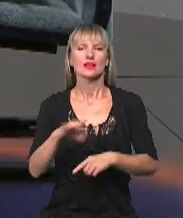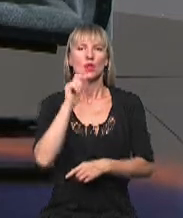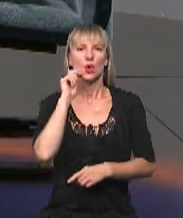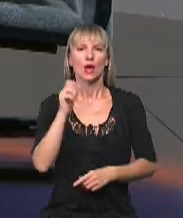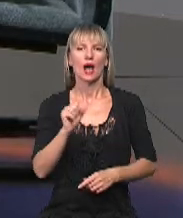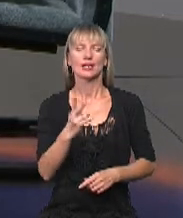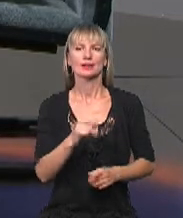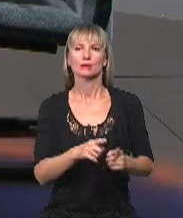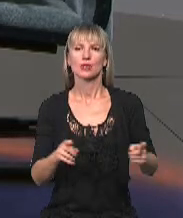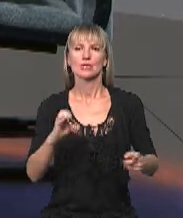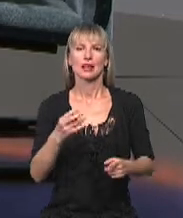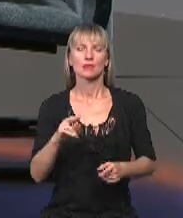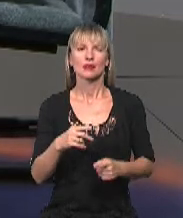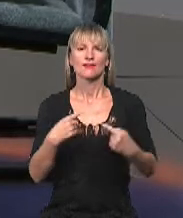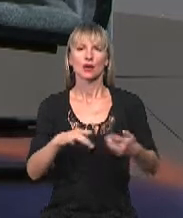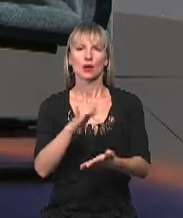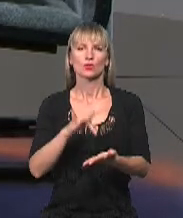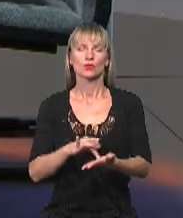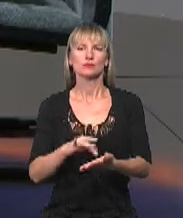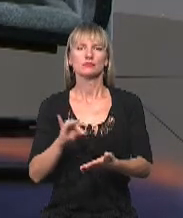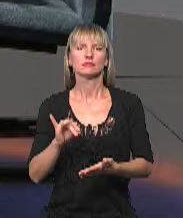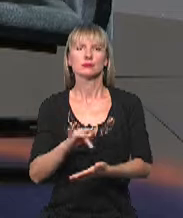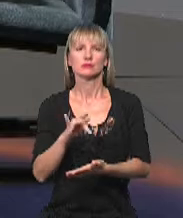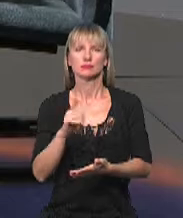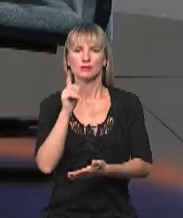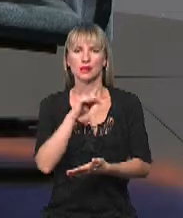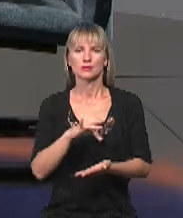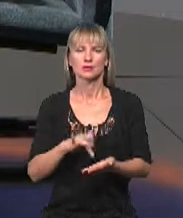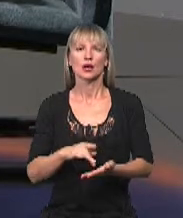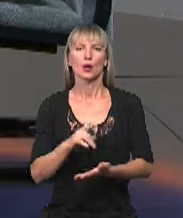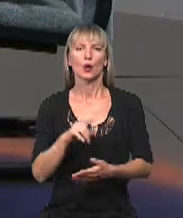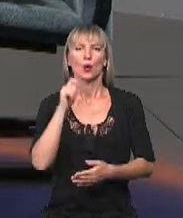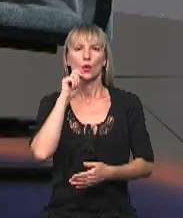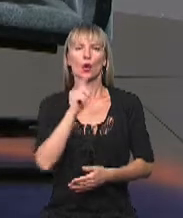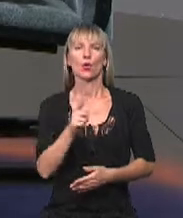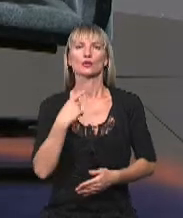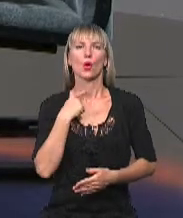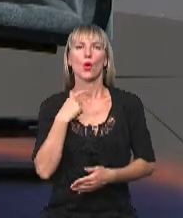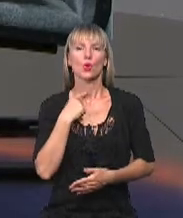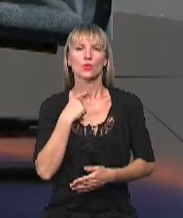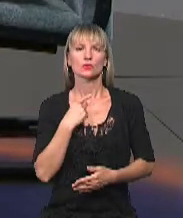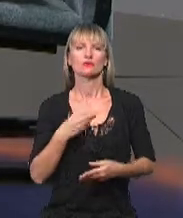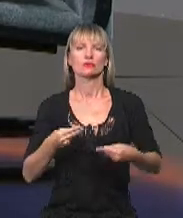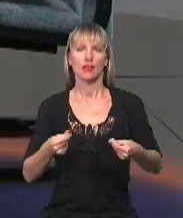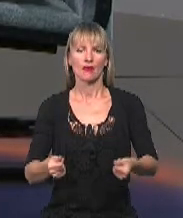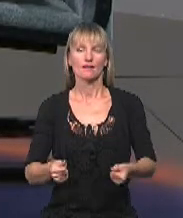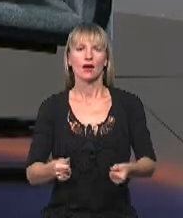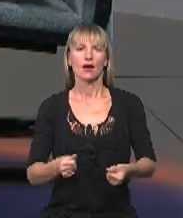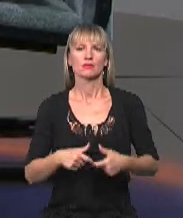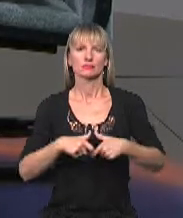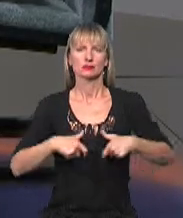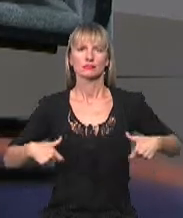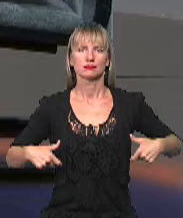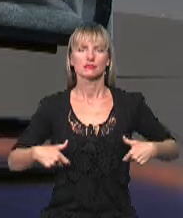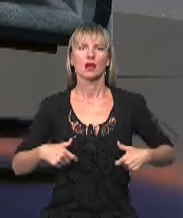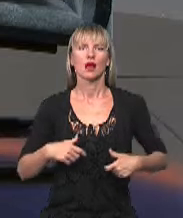протягом серпня в різних містах і місцях України. Кожний голос впливає, ось ця акція має вплив у Ані на футболці.